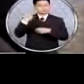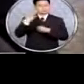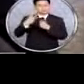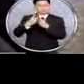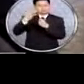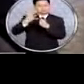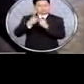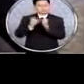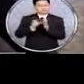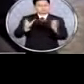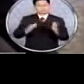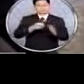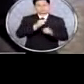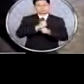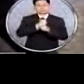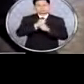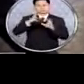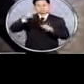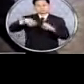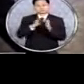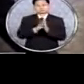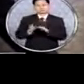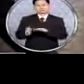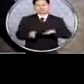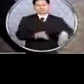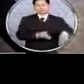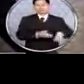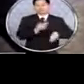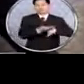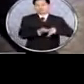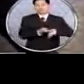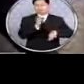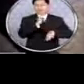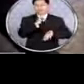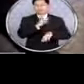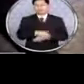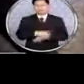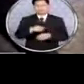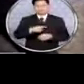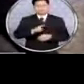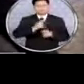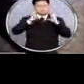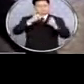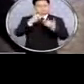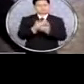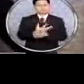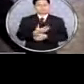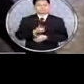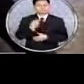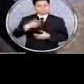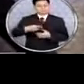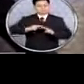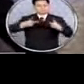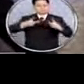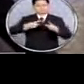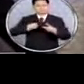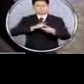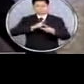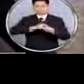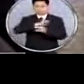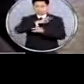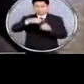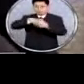3年到4年，马总统都把它放在一边，没有让他们有发挥的空间，这就是我们要着力的地方，让我们的经贸团队